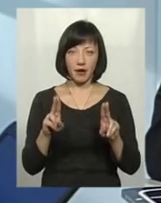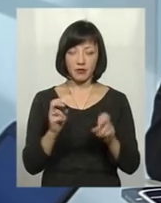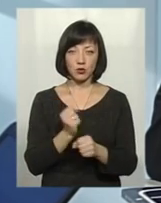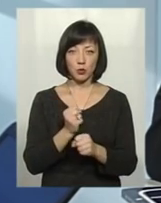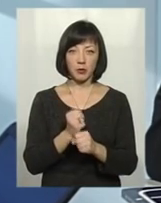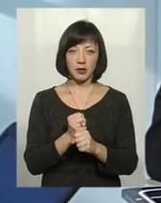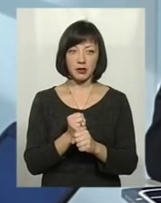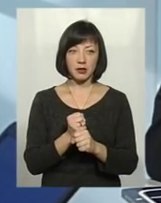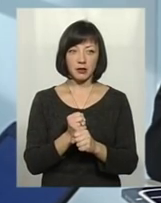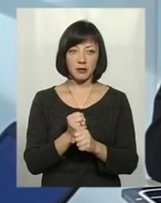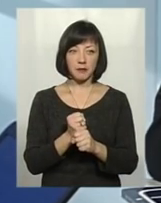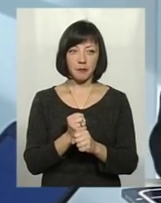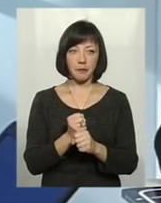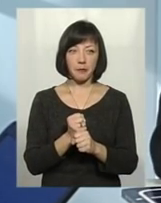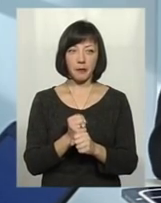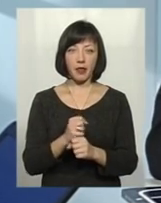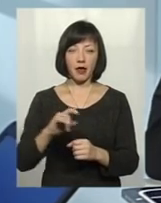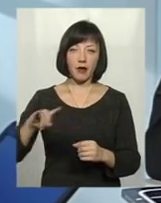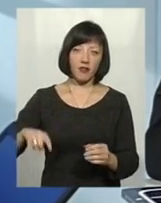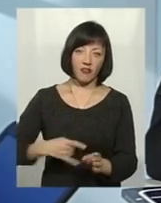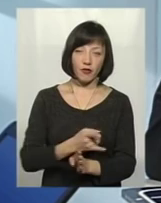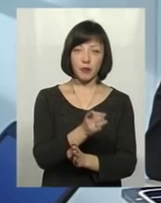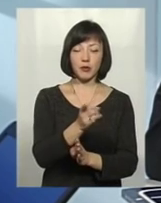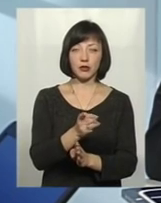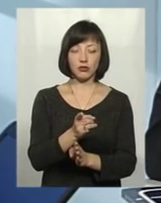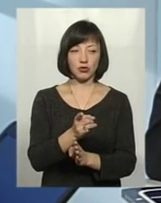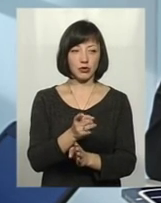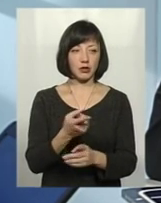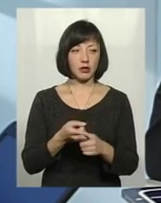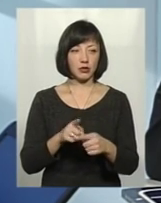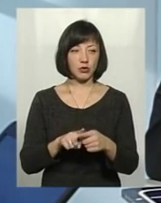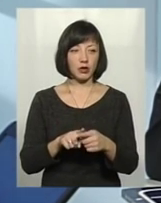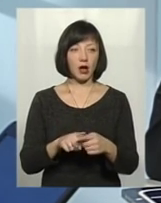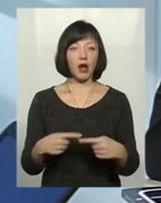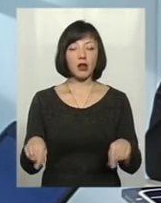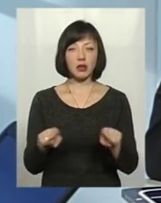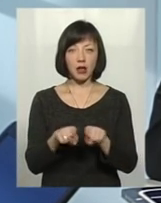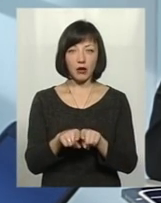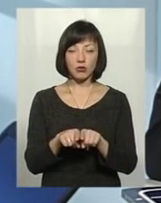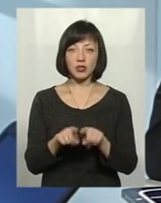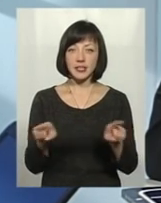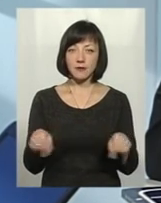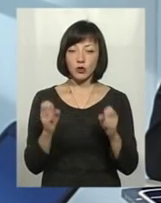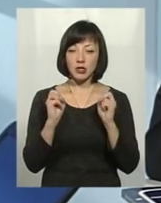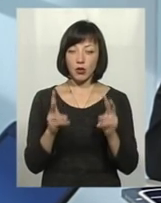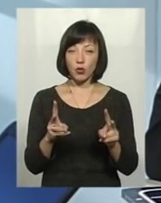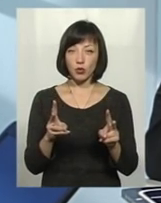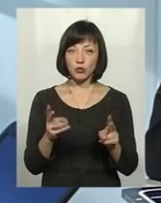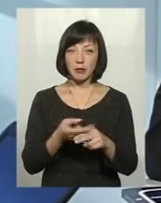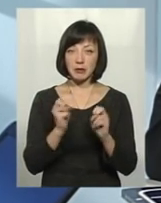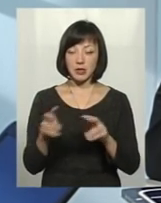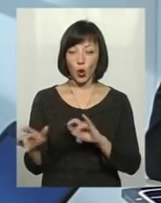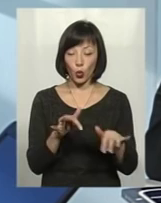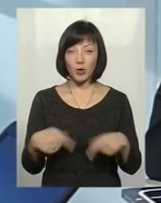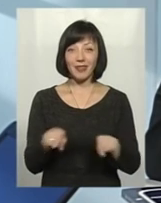здійснити об'їзд, випередження даного транспортного засобу, та також створює загрозу безпеці руху, такий